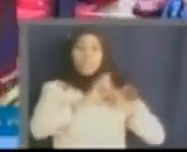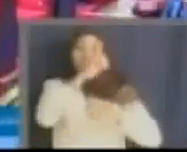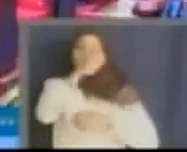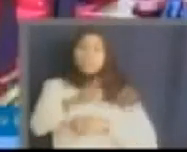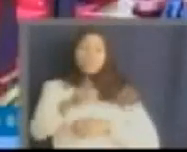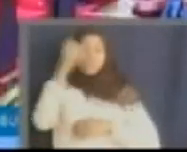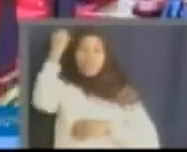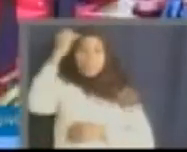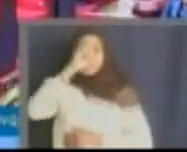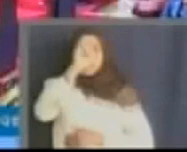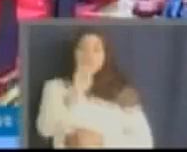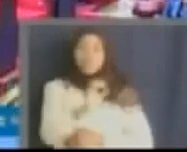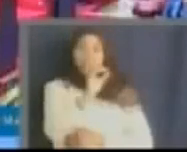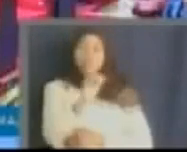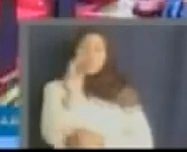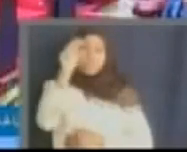hili maalum.